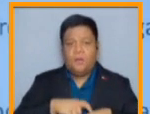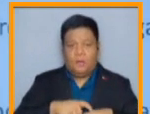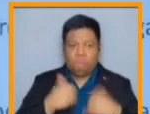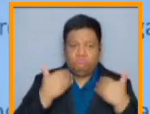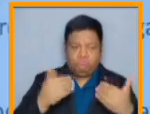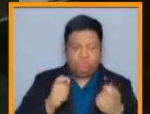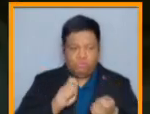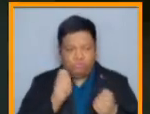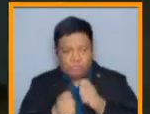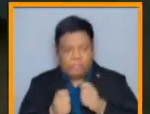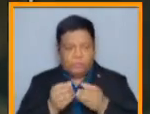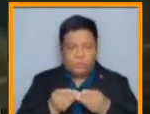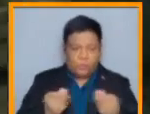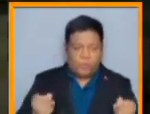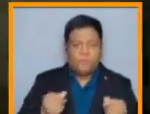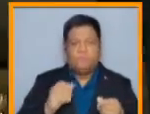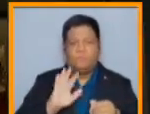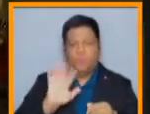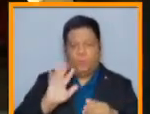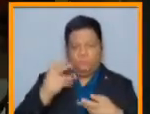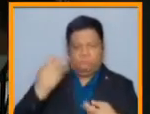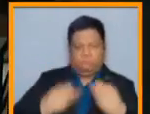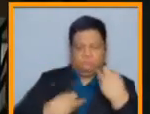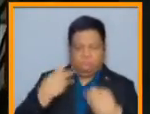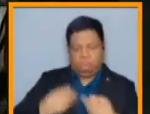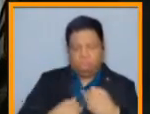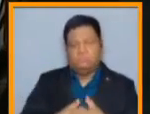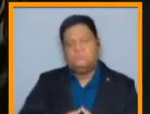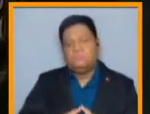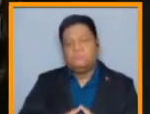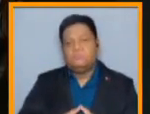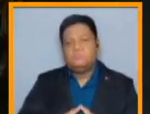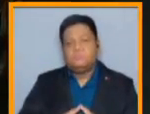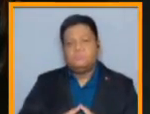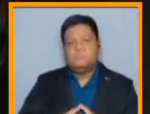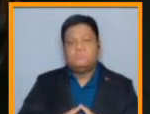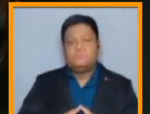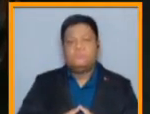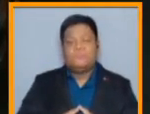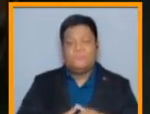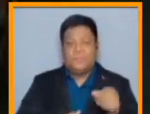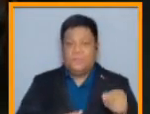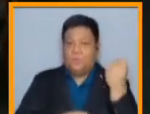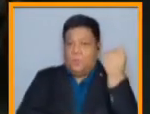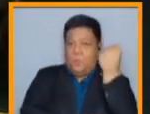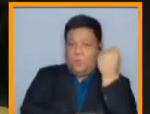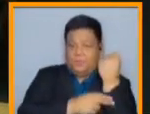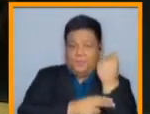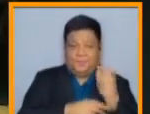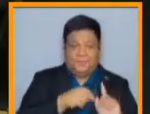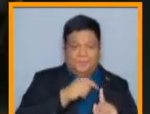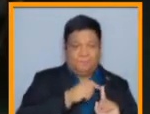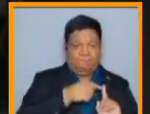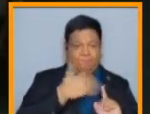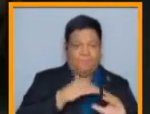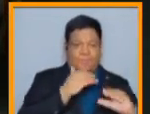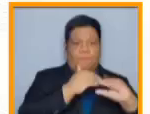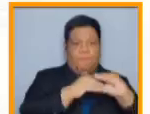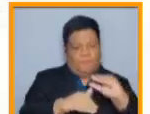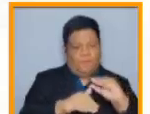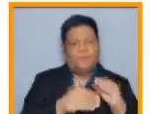bago mahusgahan. Ayon pa sa Berjaya Hotel, nag-email na sa kanila si Chua at humingi ng dispensa sa